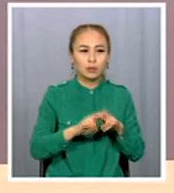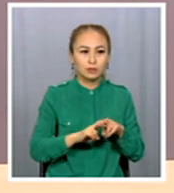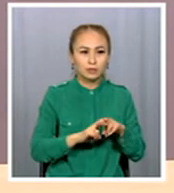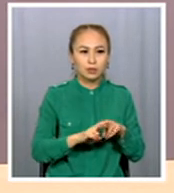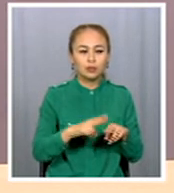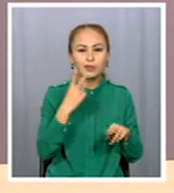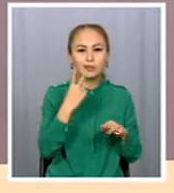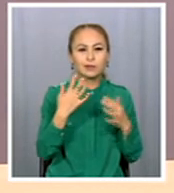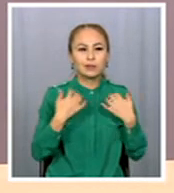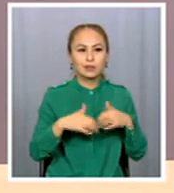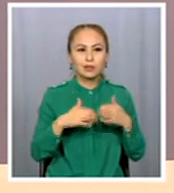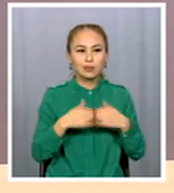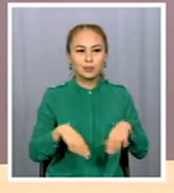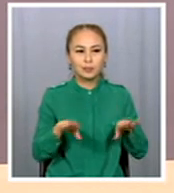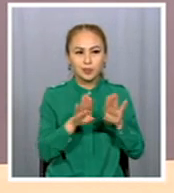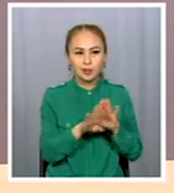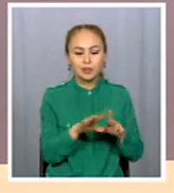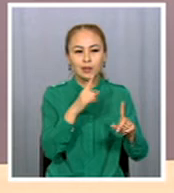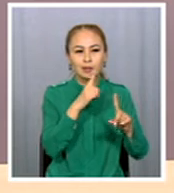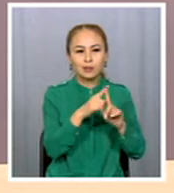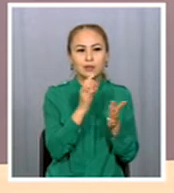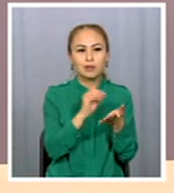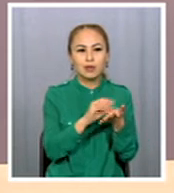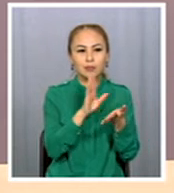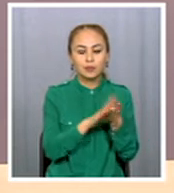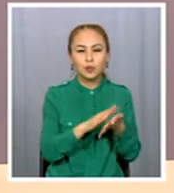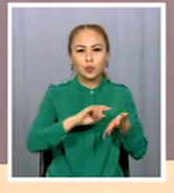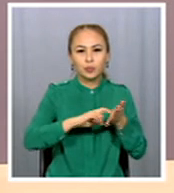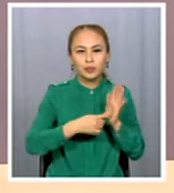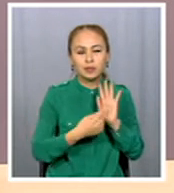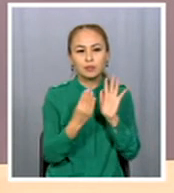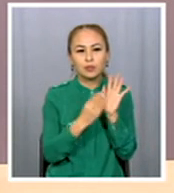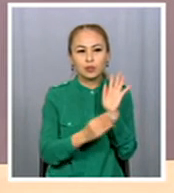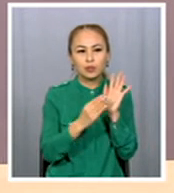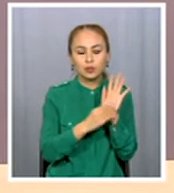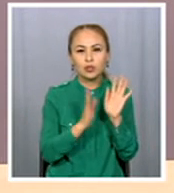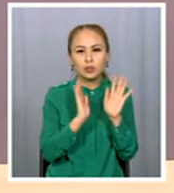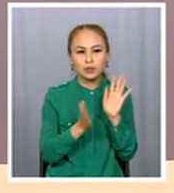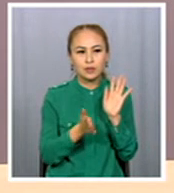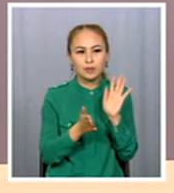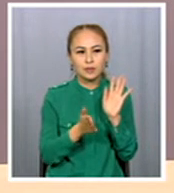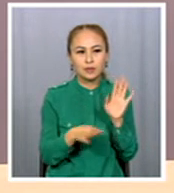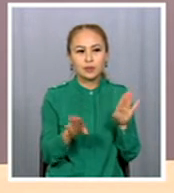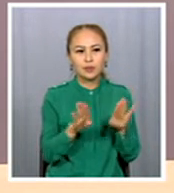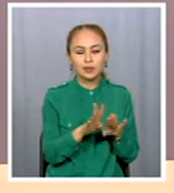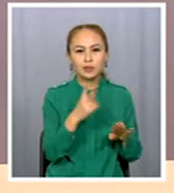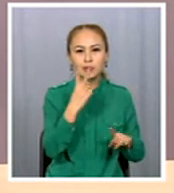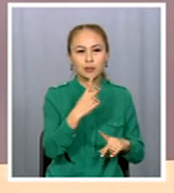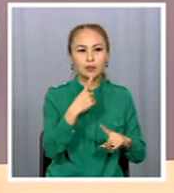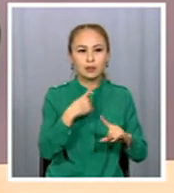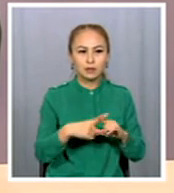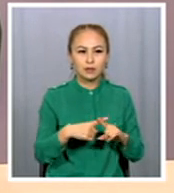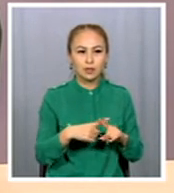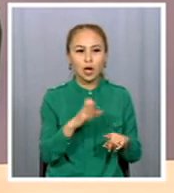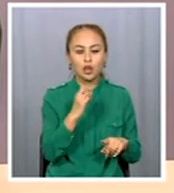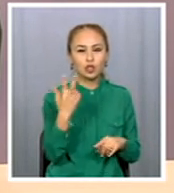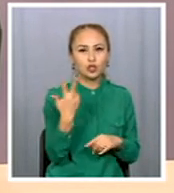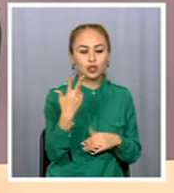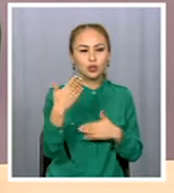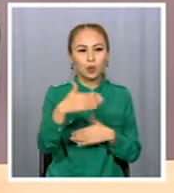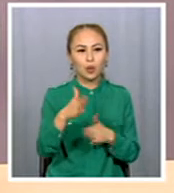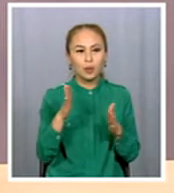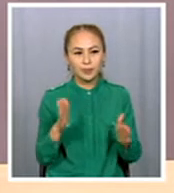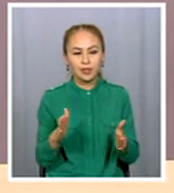2 саны мен X әрпінің көбейтіндісі түрінде жазамыз, яғни 2X. Ал үшінші